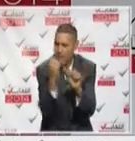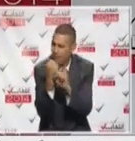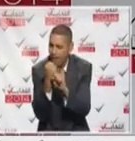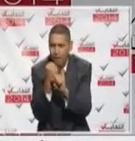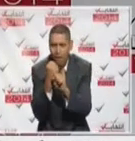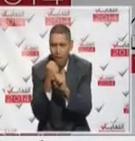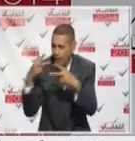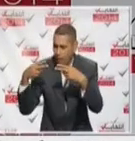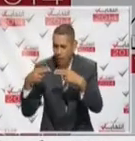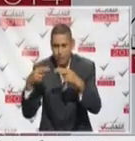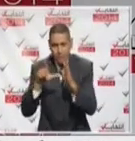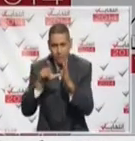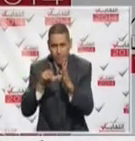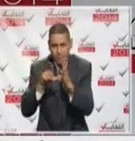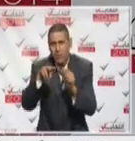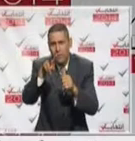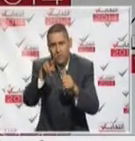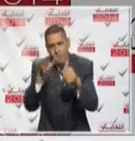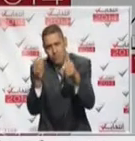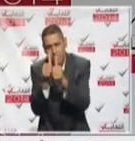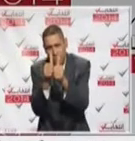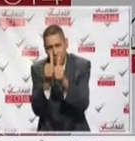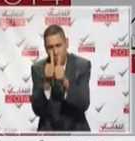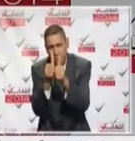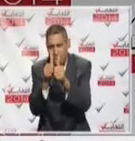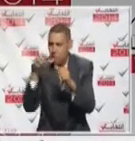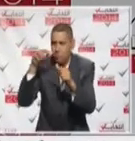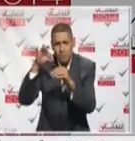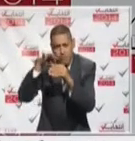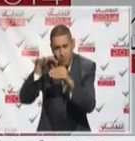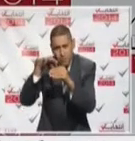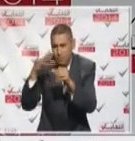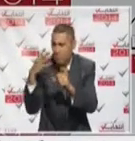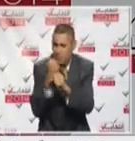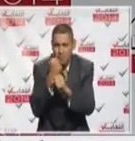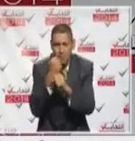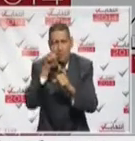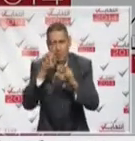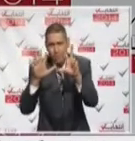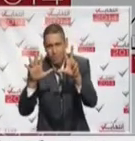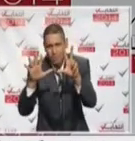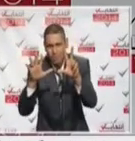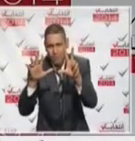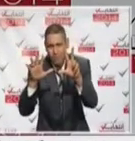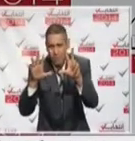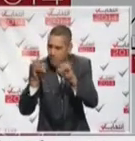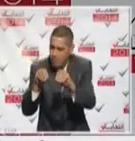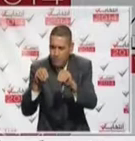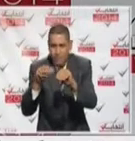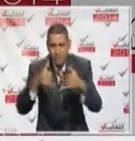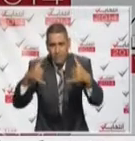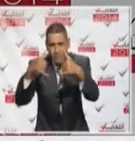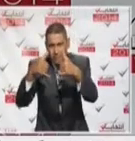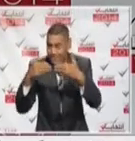انتخابات 2011 نالت القائمات التي رشحها الدكتور محمد الهاشمي الحامدي 28 مقعدا